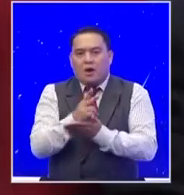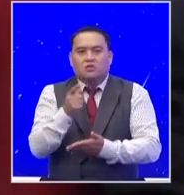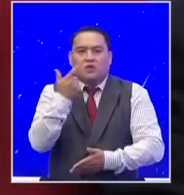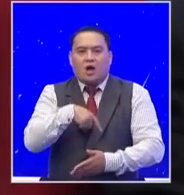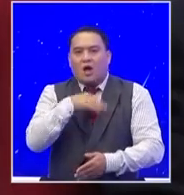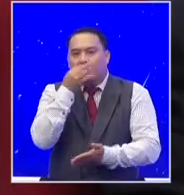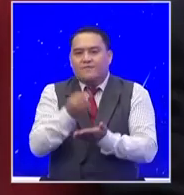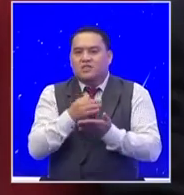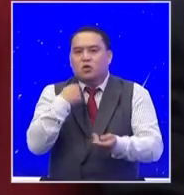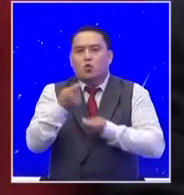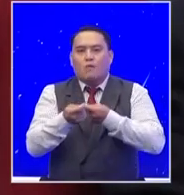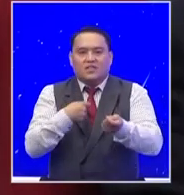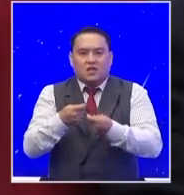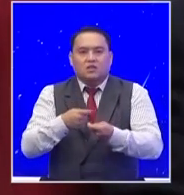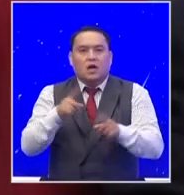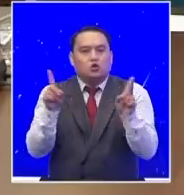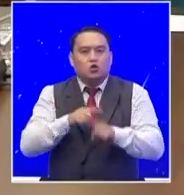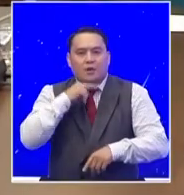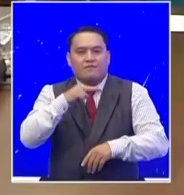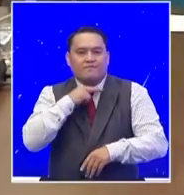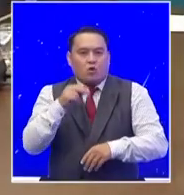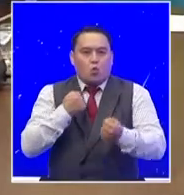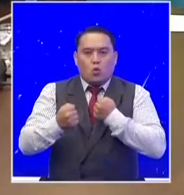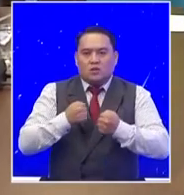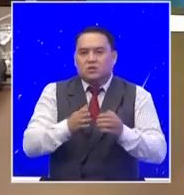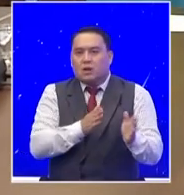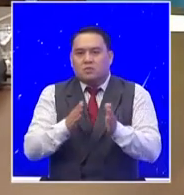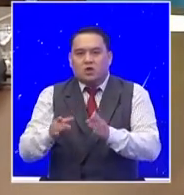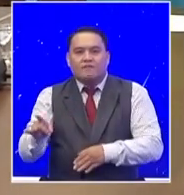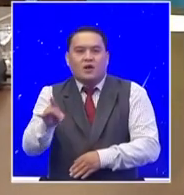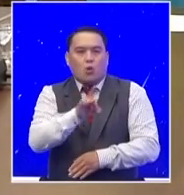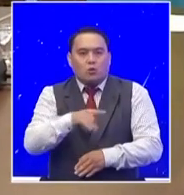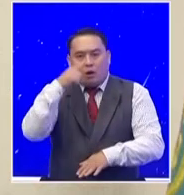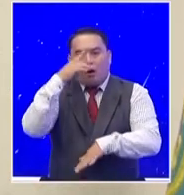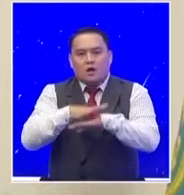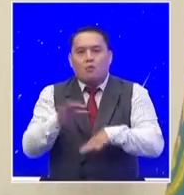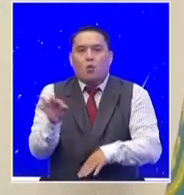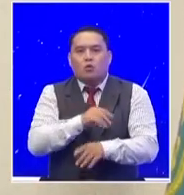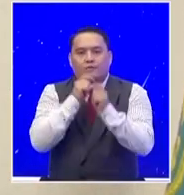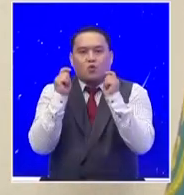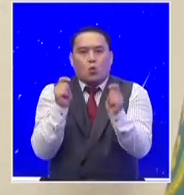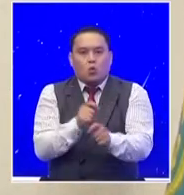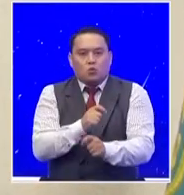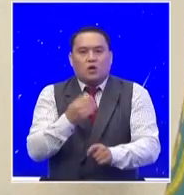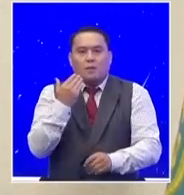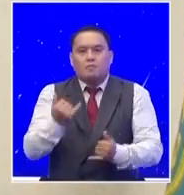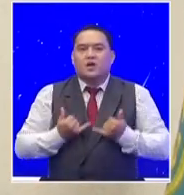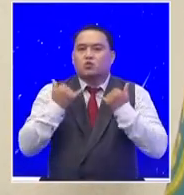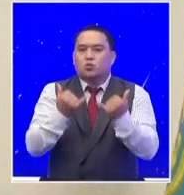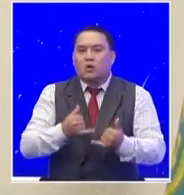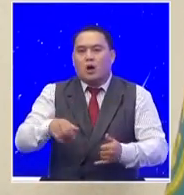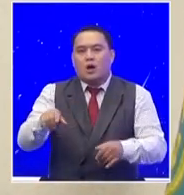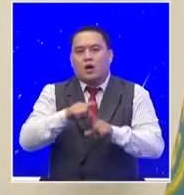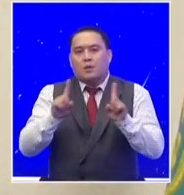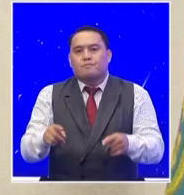как ответственный руководитель. За особый вклад в укрепление стабильной обстановки в регионе Амандык Баталов вручил Ерлану Нурпейсову почетную грамоту